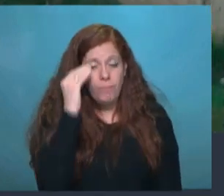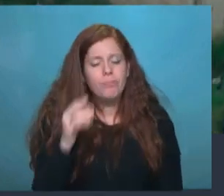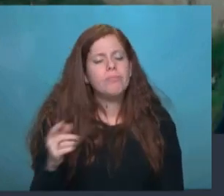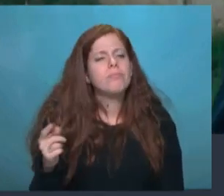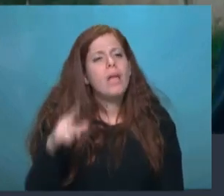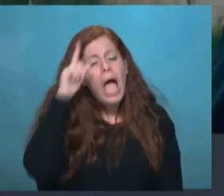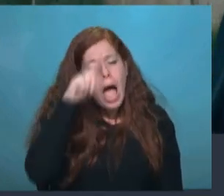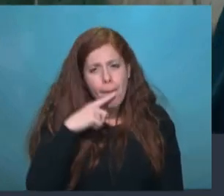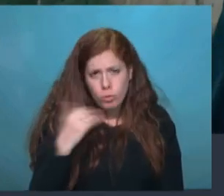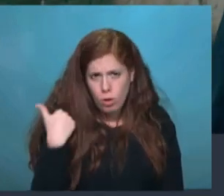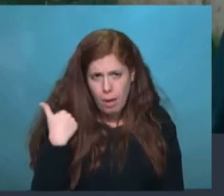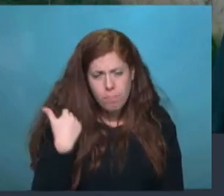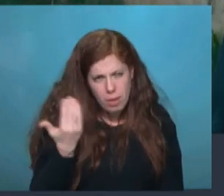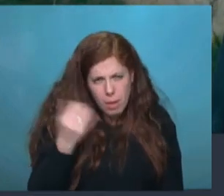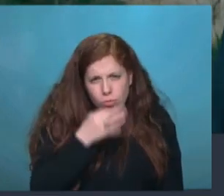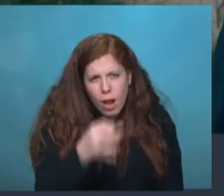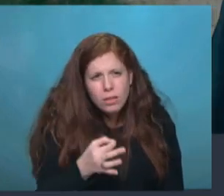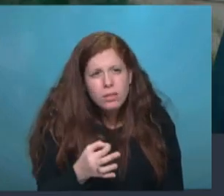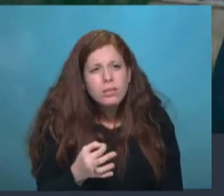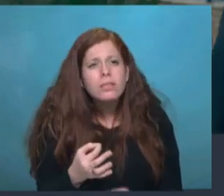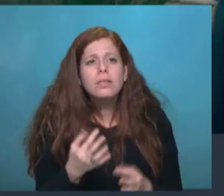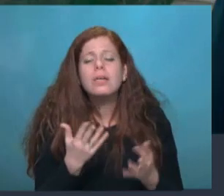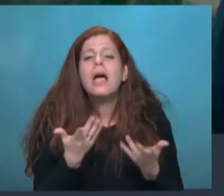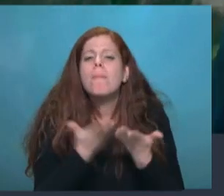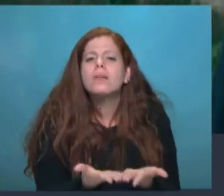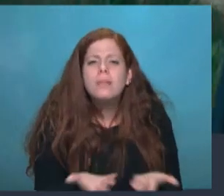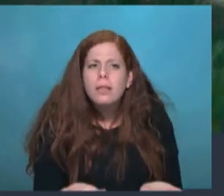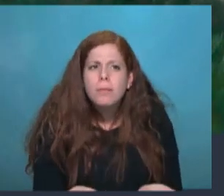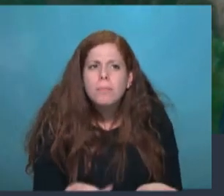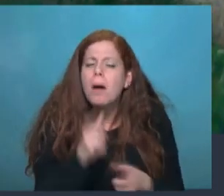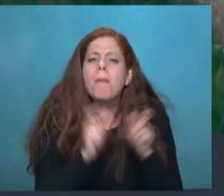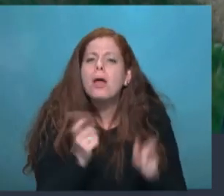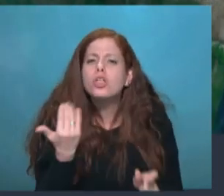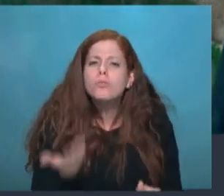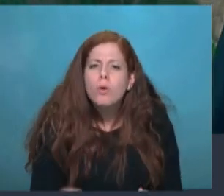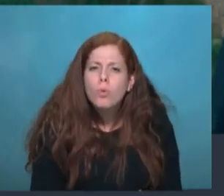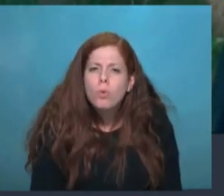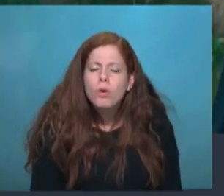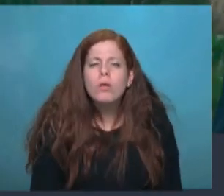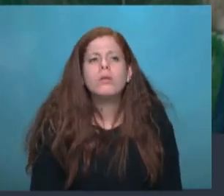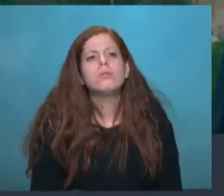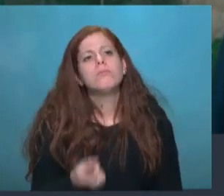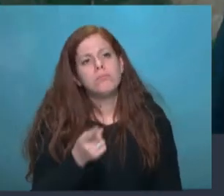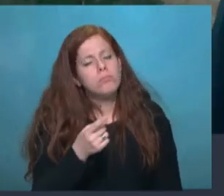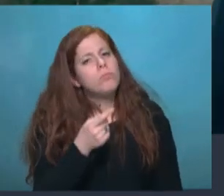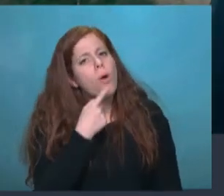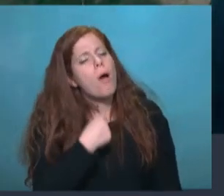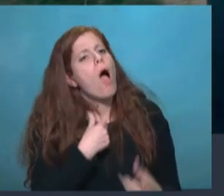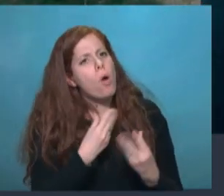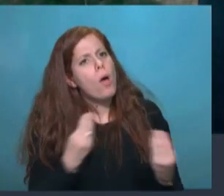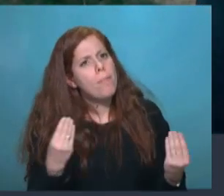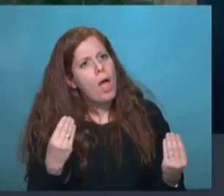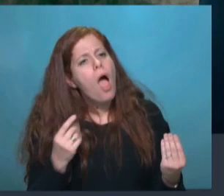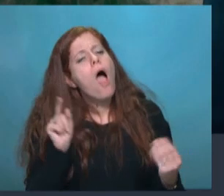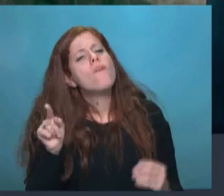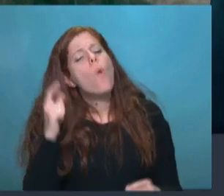פעם שאלתי אותו, כמה עזרתם? כמה נשים היו? היו הרבה, הוא אמר,